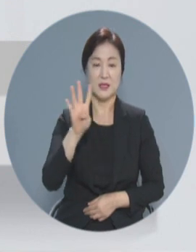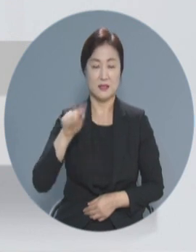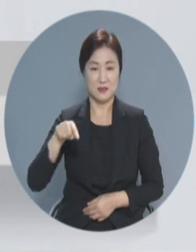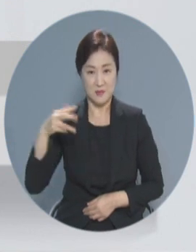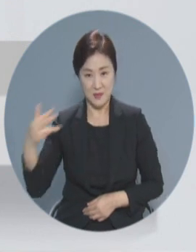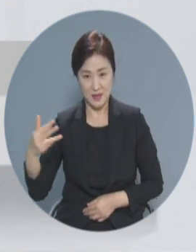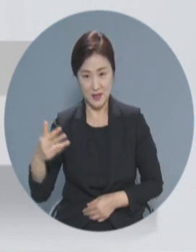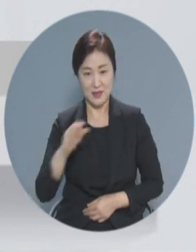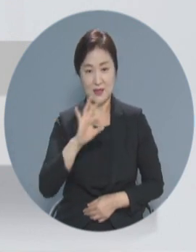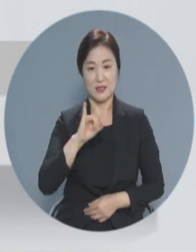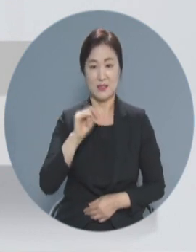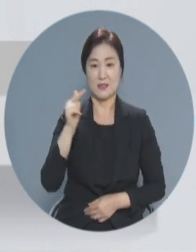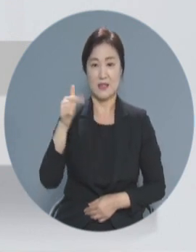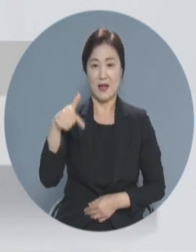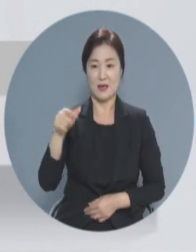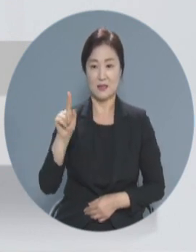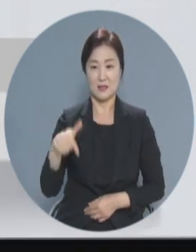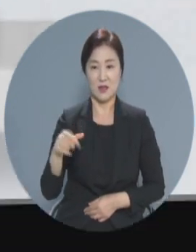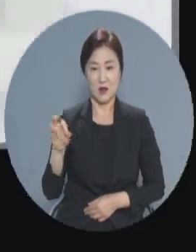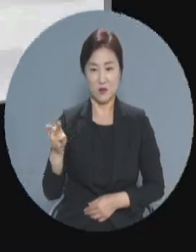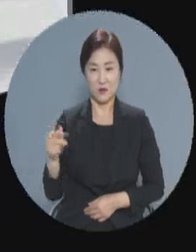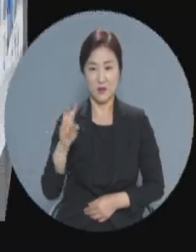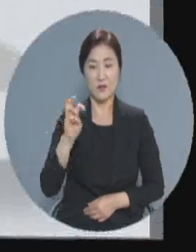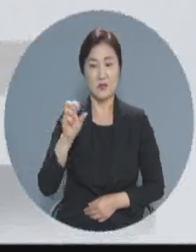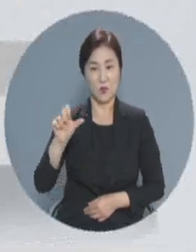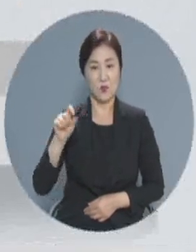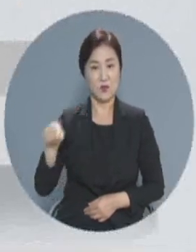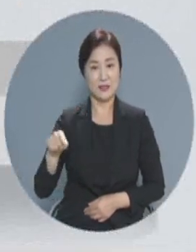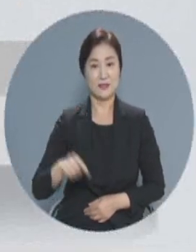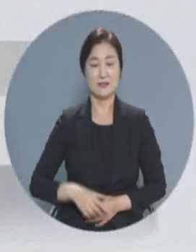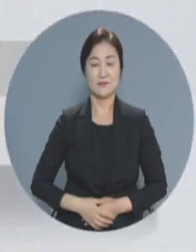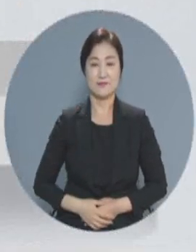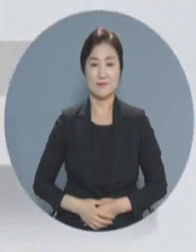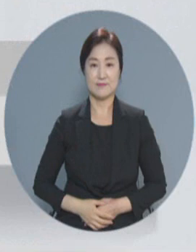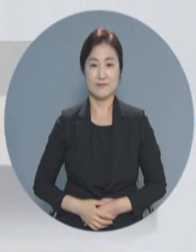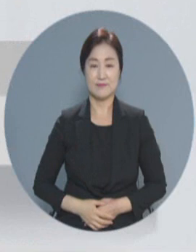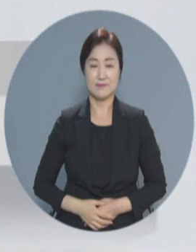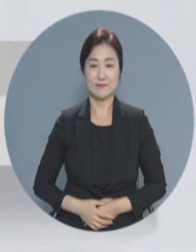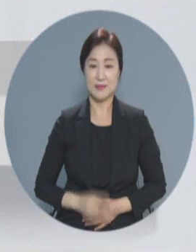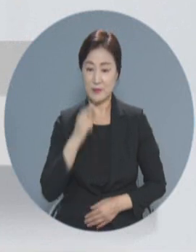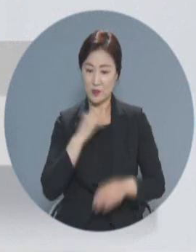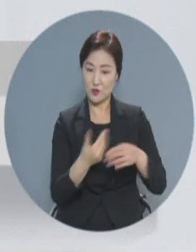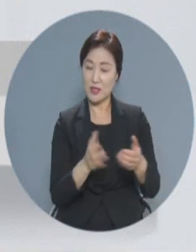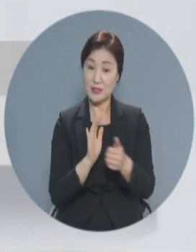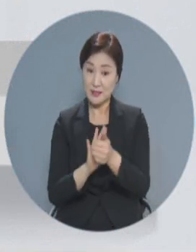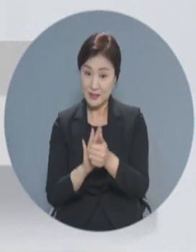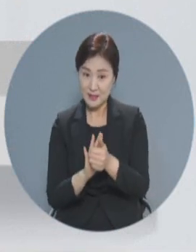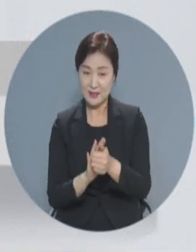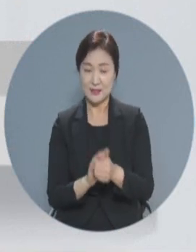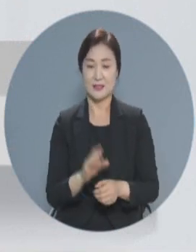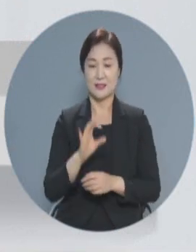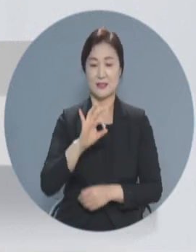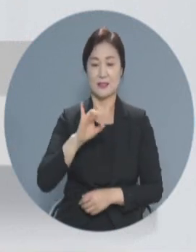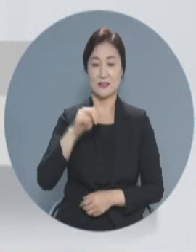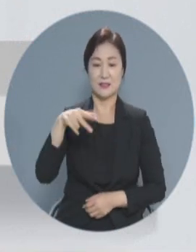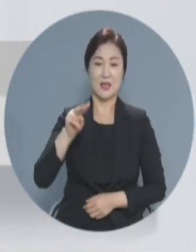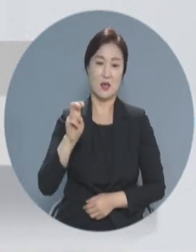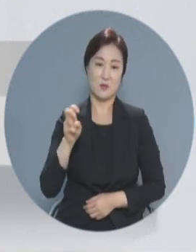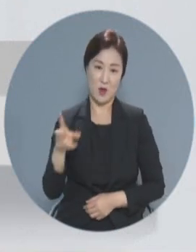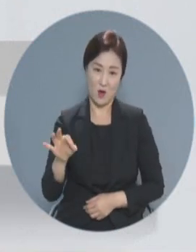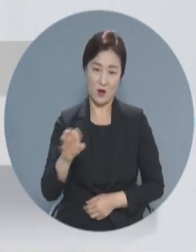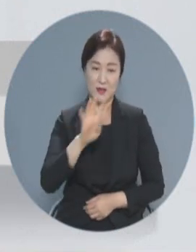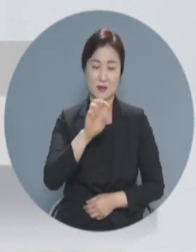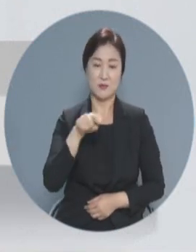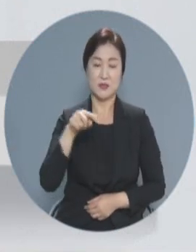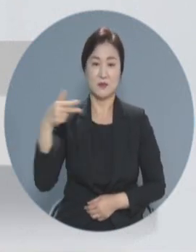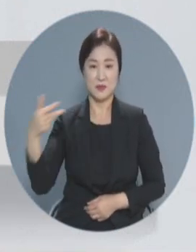35% 를 차지했습니다 천남 적 민주당 지지층은 이제 명구 부가 40.7% 이낙연